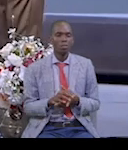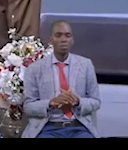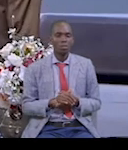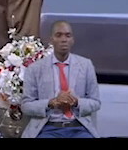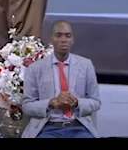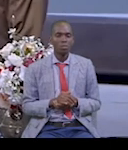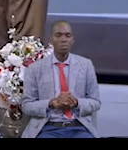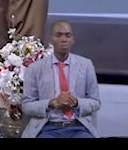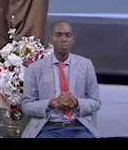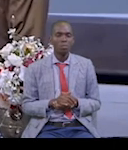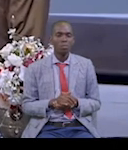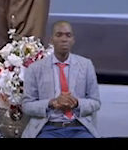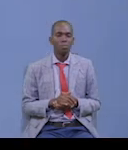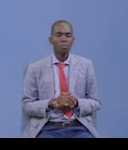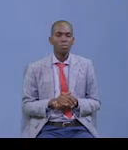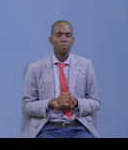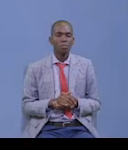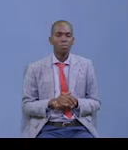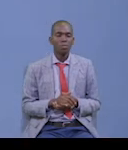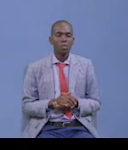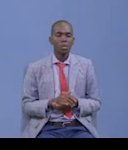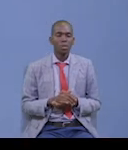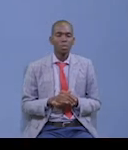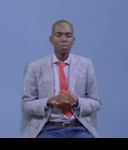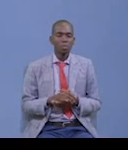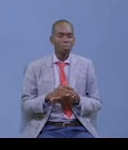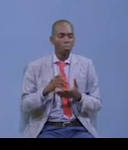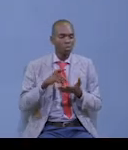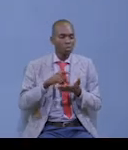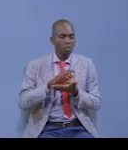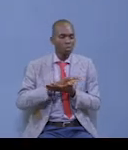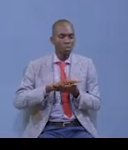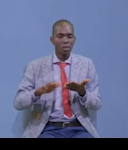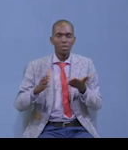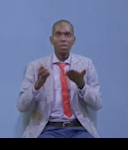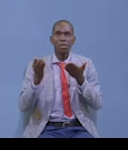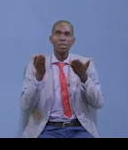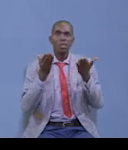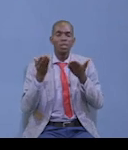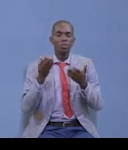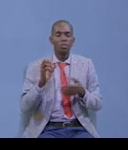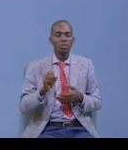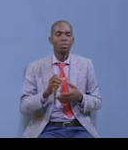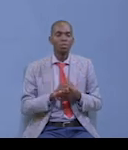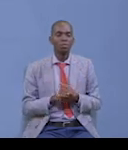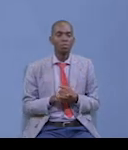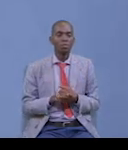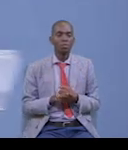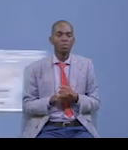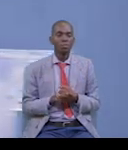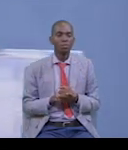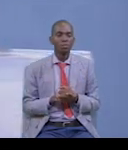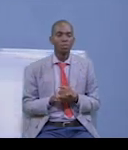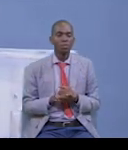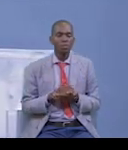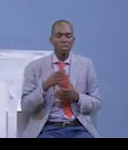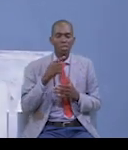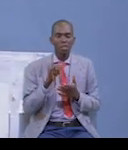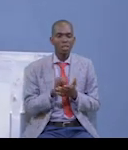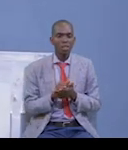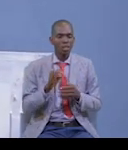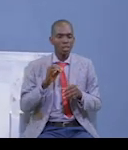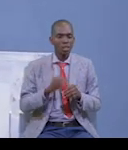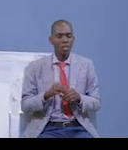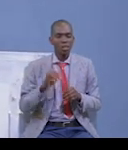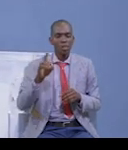ప్రజలు ప్రభు చెంతకు రావడానికి. Purifying service. ప్రతిదీ కూడా పవిత్రపరచు సేవ. It says in Daniel chapter